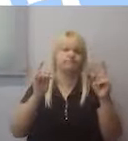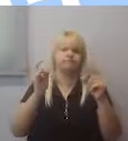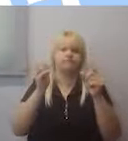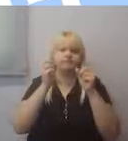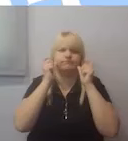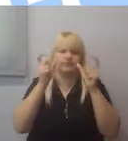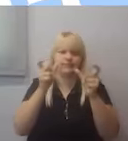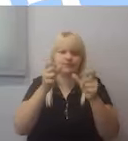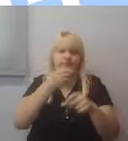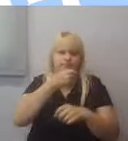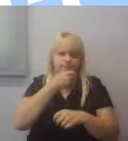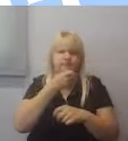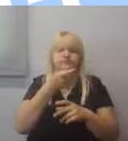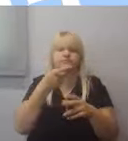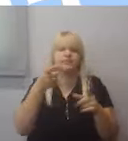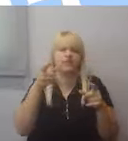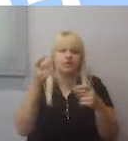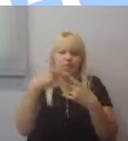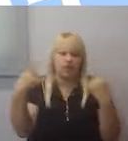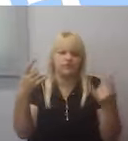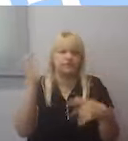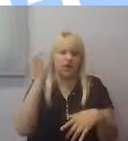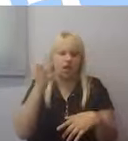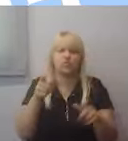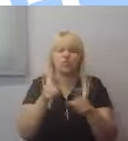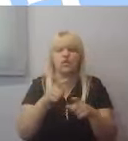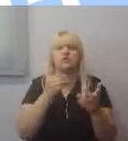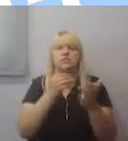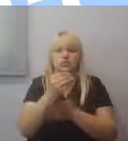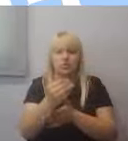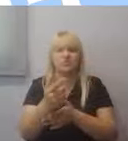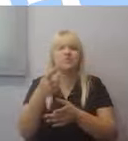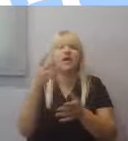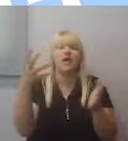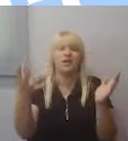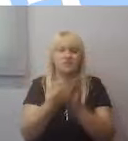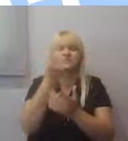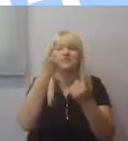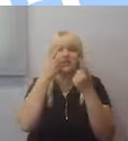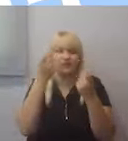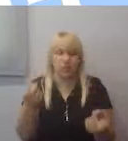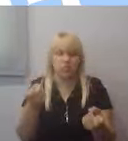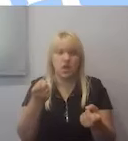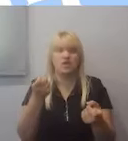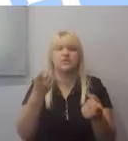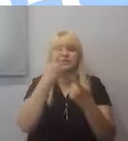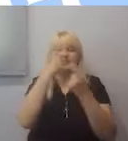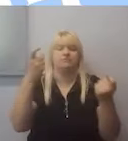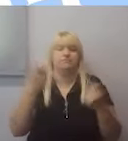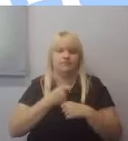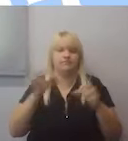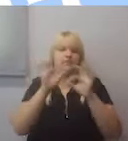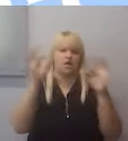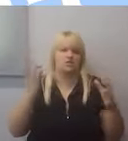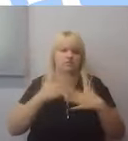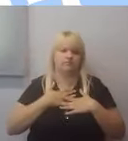līdzekļos ja un tālāk jau no no tās iegūtās informācijas sākās mūsu rīcība ja gan